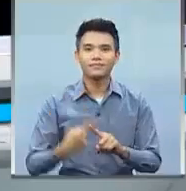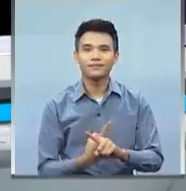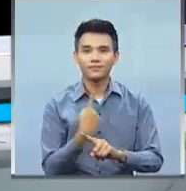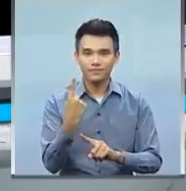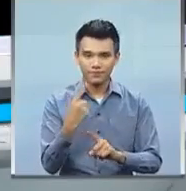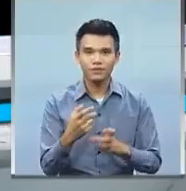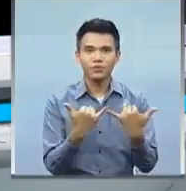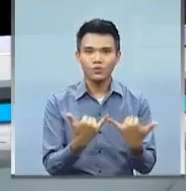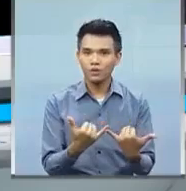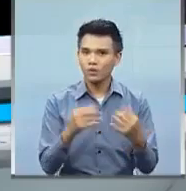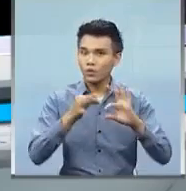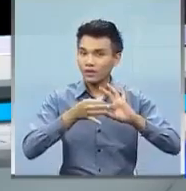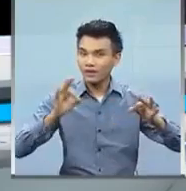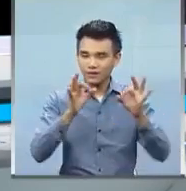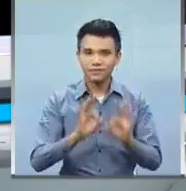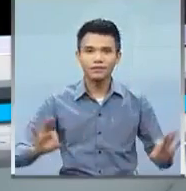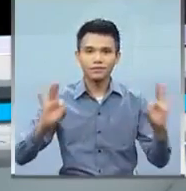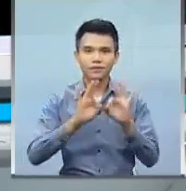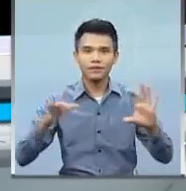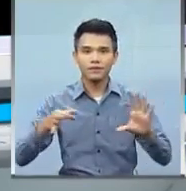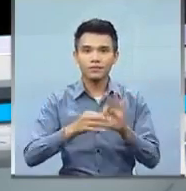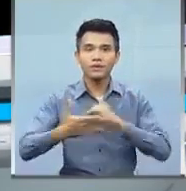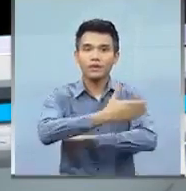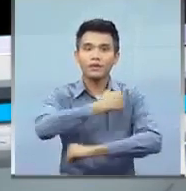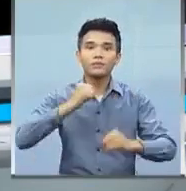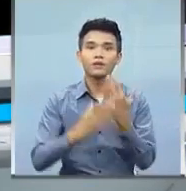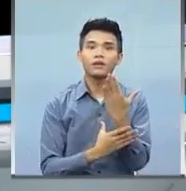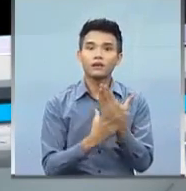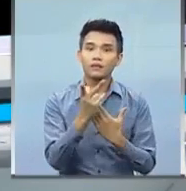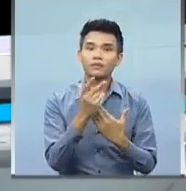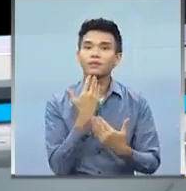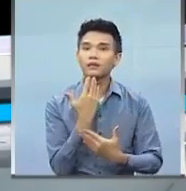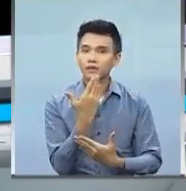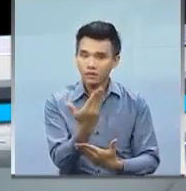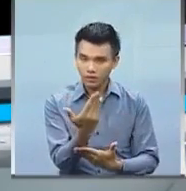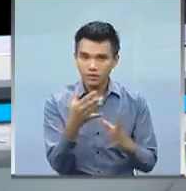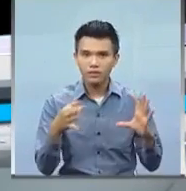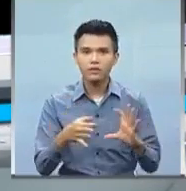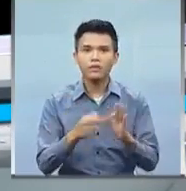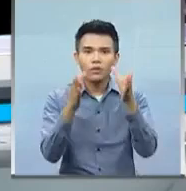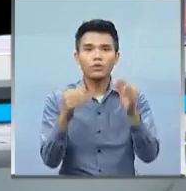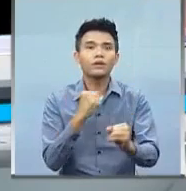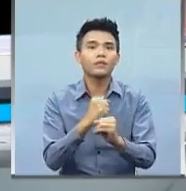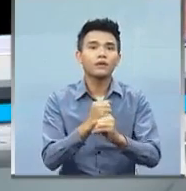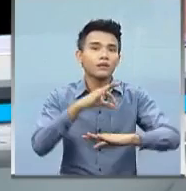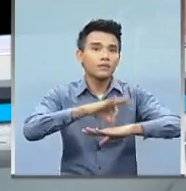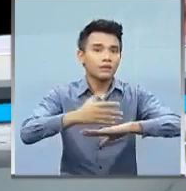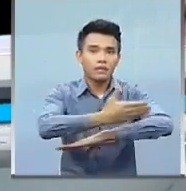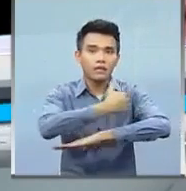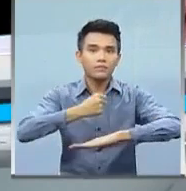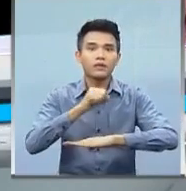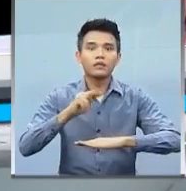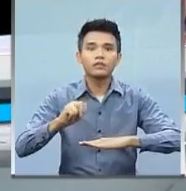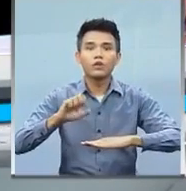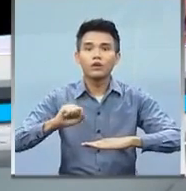ี้ประเด็นร้อนแรงที่สุดคือเรื่องการเมืองนะครับเพราะว่าตลอด3สัปดาห์ของขั้นตอนการพิจารณาถอดถอน3นักการเมืองของสภานิติบัญญัติแห่งชาติหรือว่าสนช.